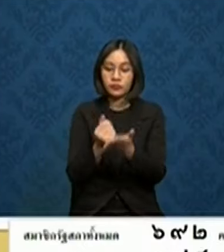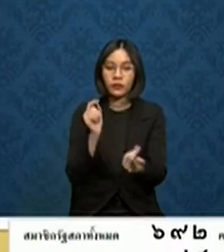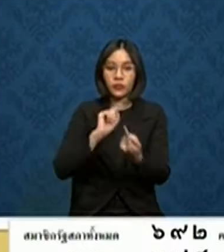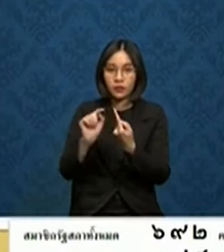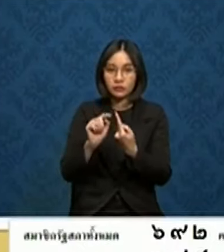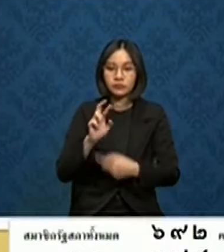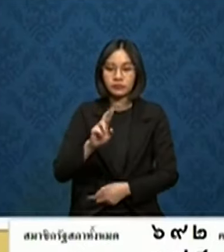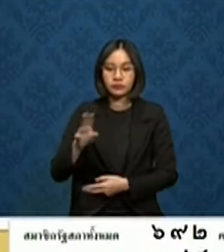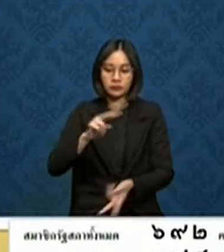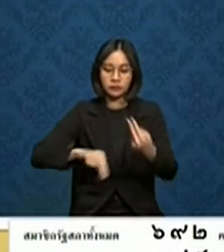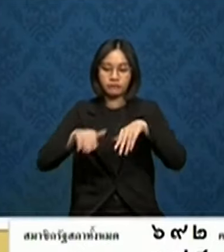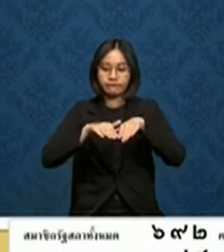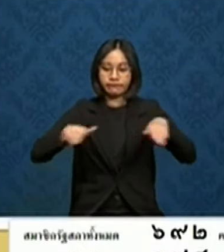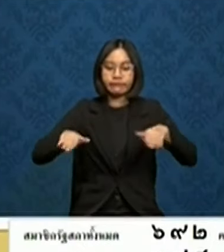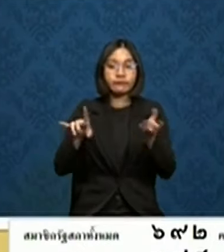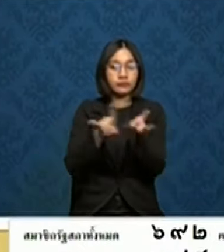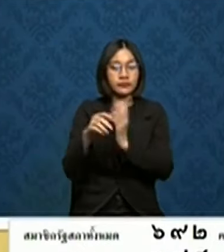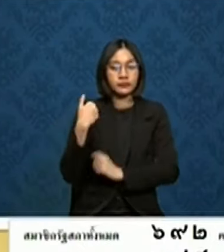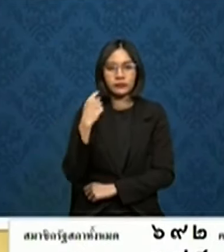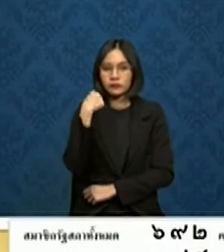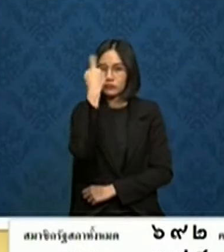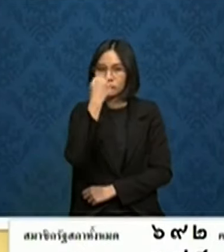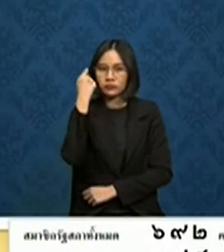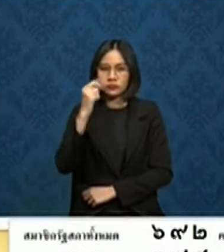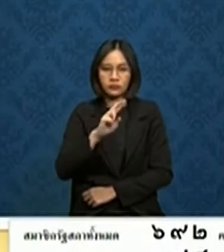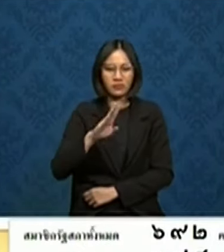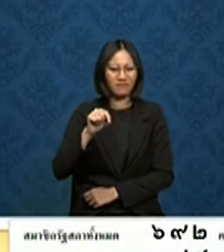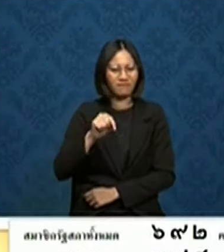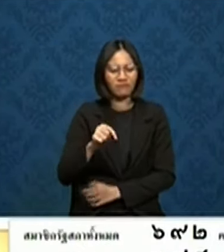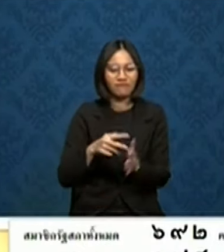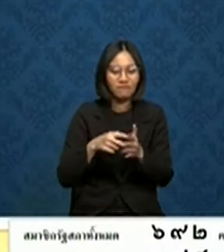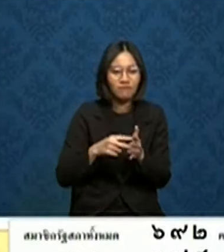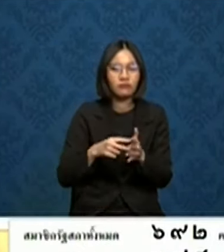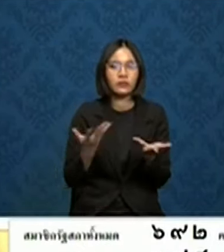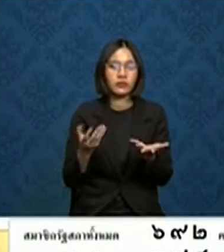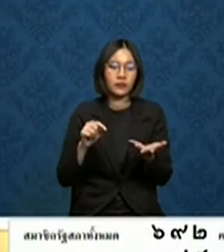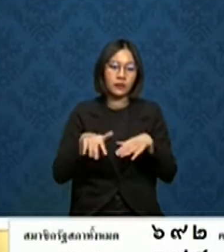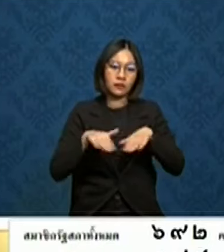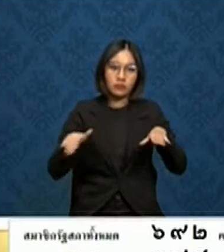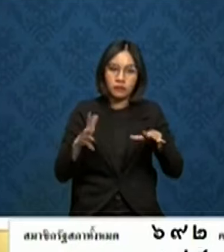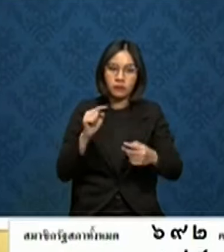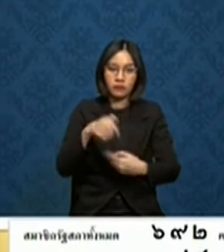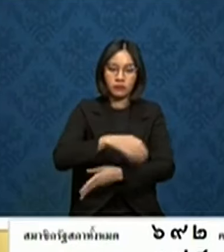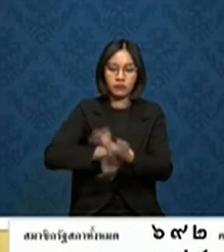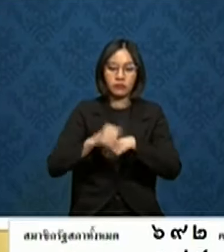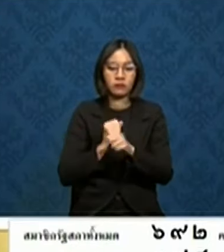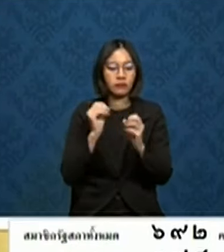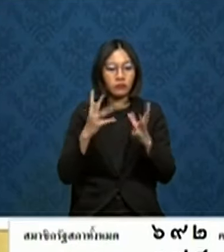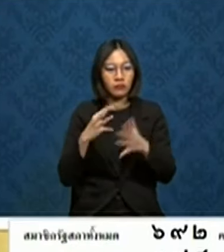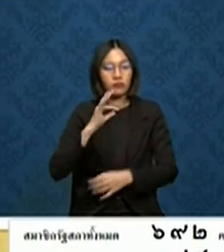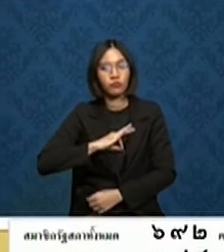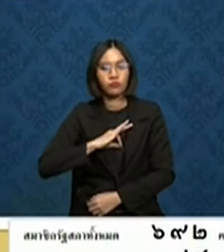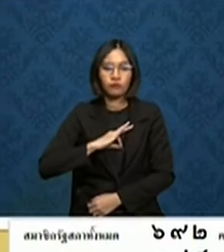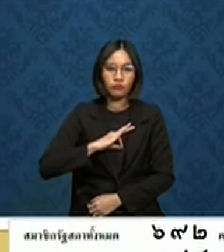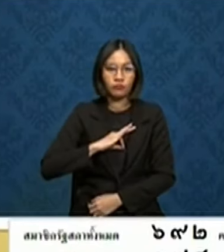บบการปกครองนี้มีประสิทธิภาพใครที่คิดว่าระบบนี้มันอ่อนประสิทธิภาพไม่มีประสิทธิผลในการปฏิบัติหน้าที่เกิดความรู้สึ